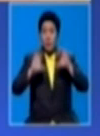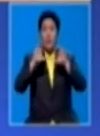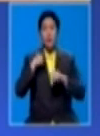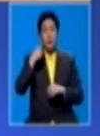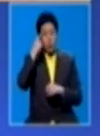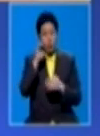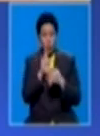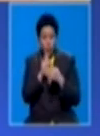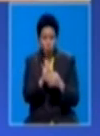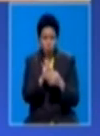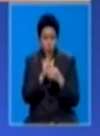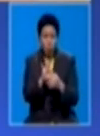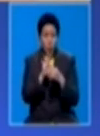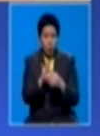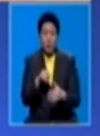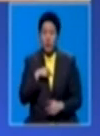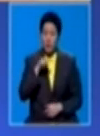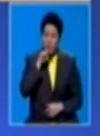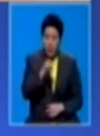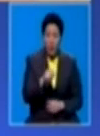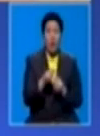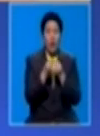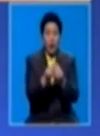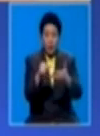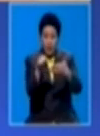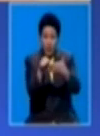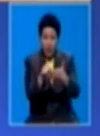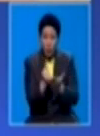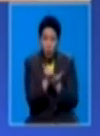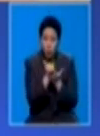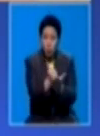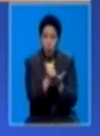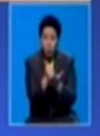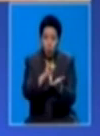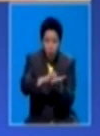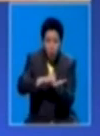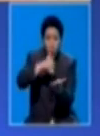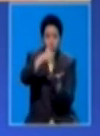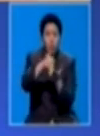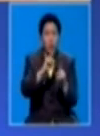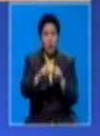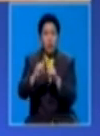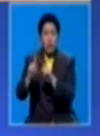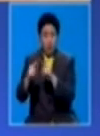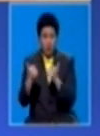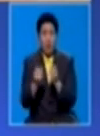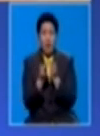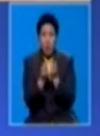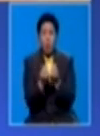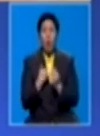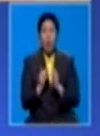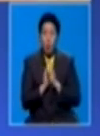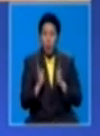ความห่วงใยอย่างต่อเนื่องสั่งการให้แก้ไขช่วยเหลือฟื้นฟูในทุกพื้นที่อย่างรวดเร็วนะครับต้องขอขอบคุณข้าราช